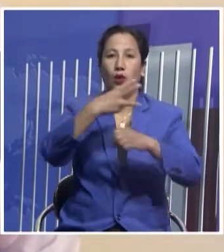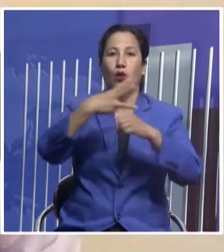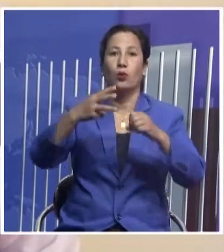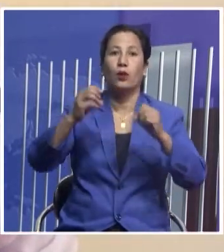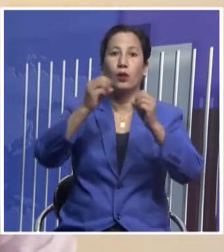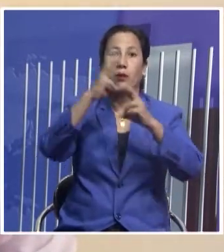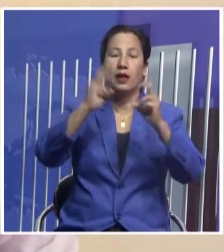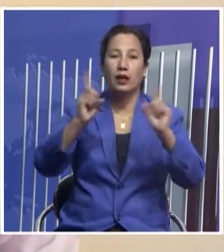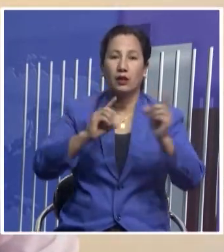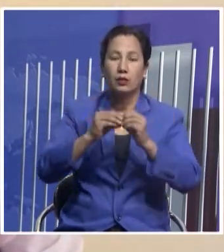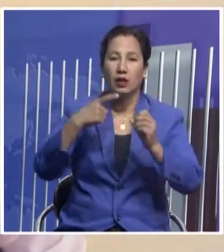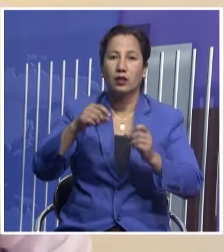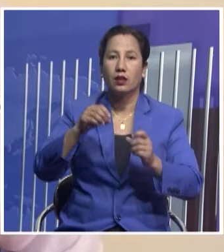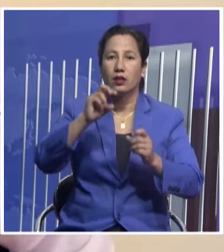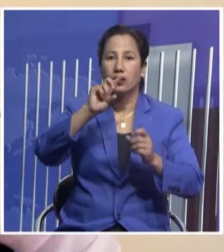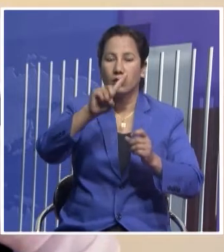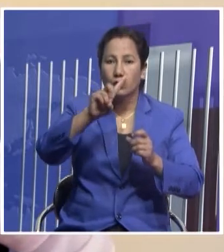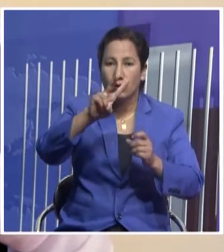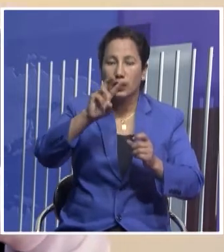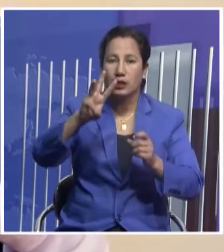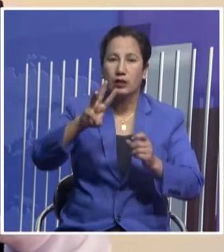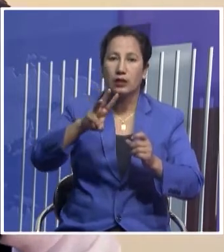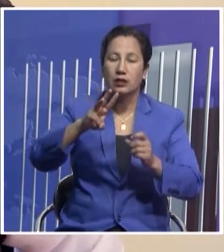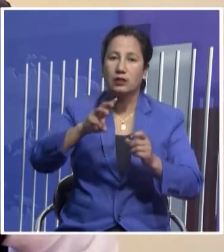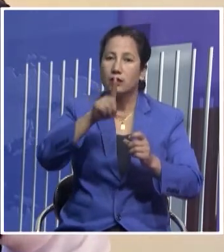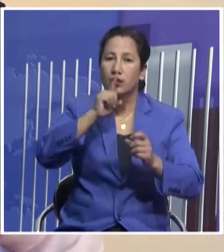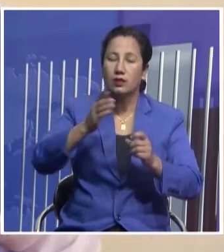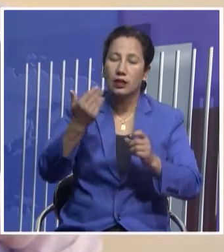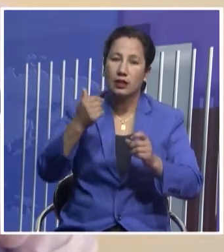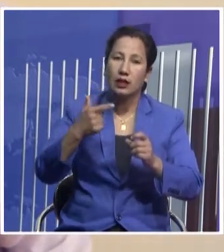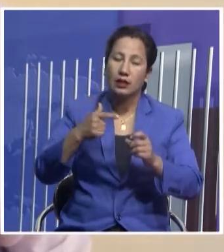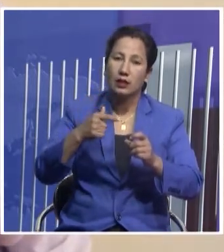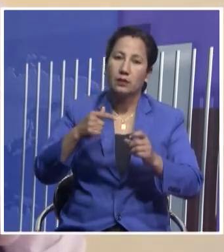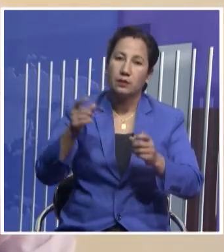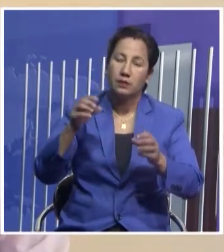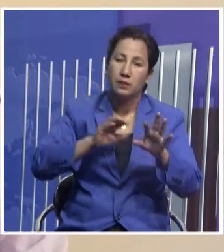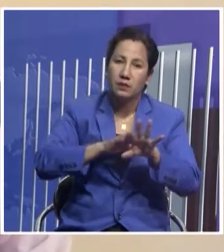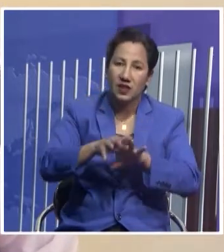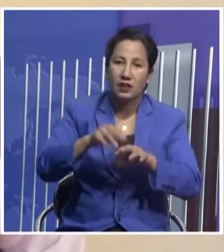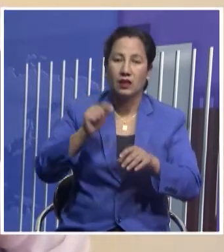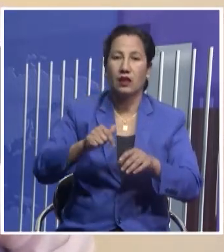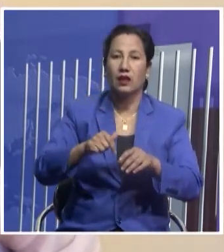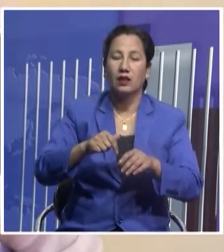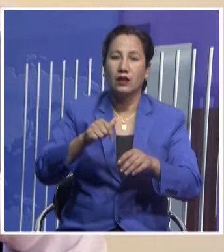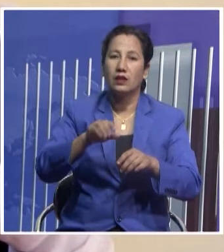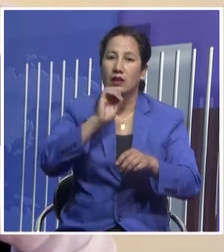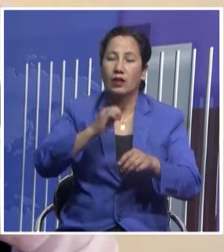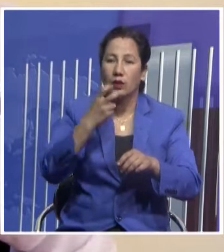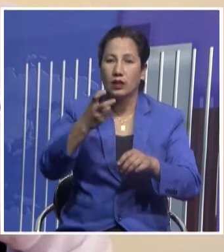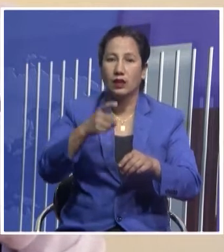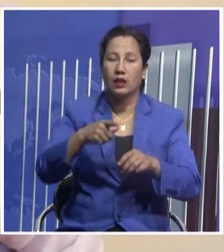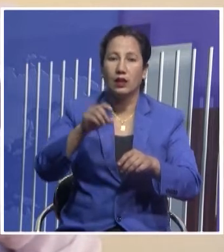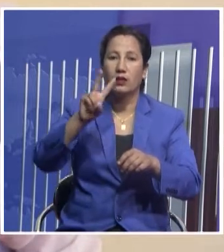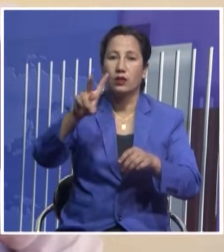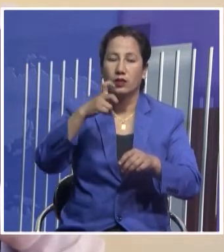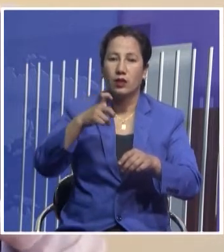2-3 वर्ष यता यो नक्सा पासको चरणहरू एकदमै चाहिँ तपाईँको गिर्दो स्थितिमा छ र इभन गएको सालको हेर्दा त झन्डै झन्डै